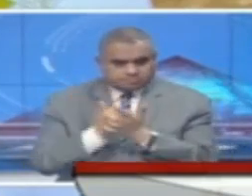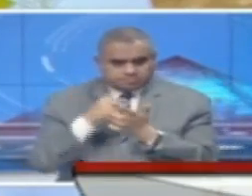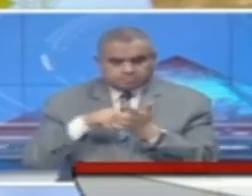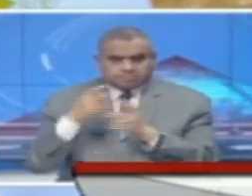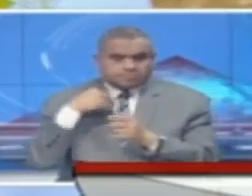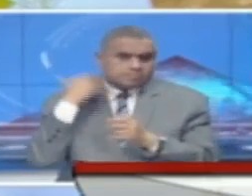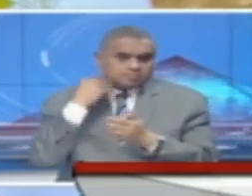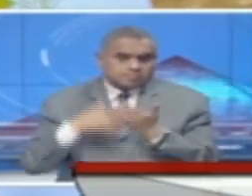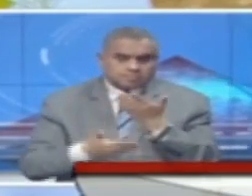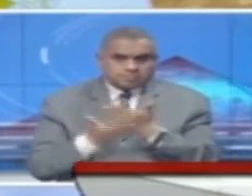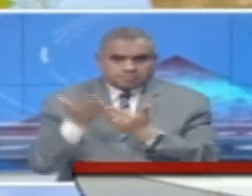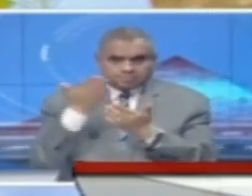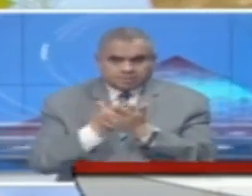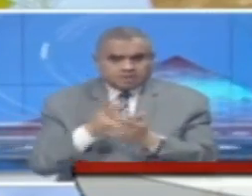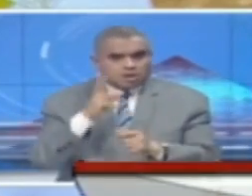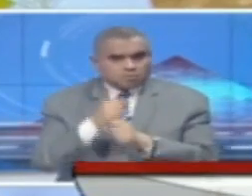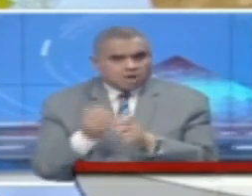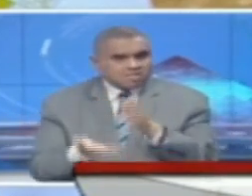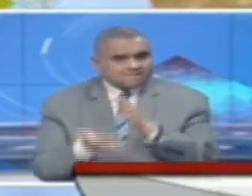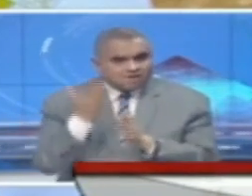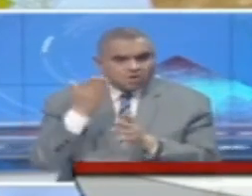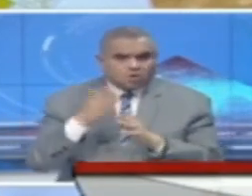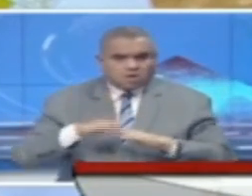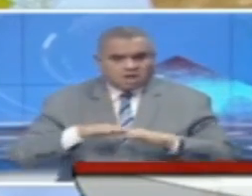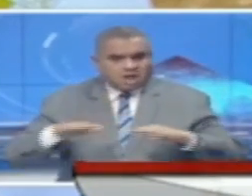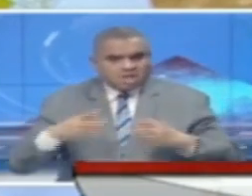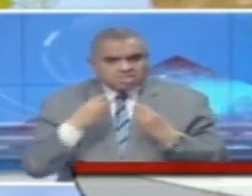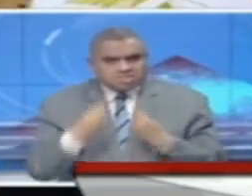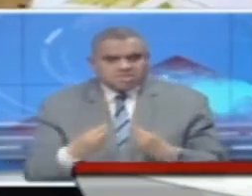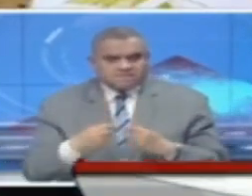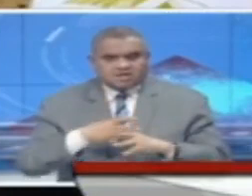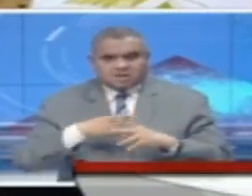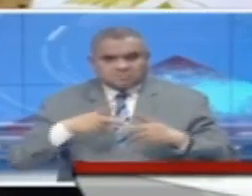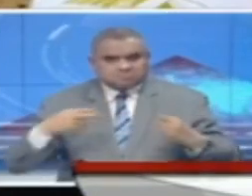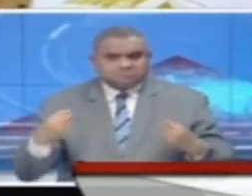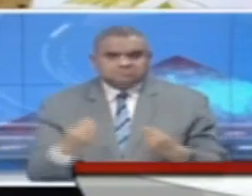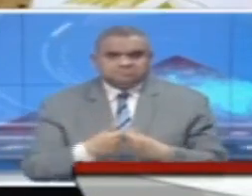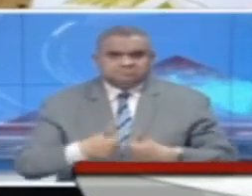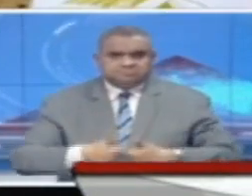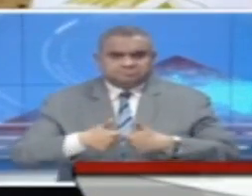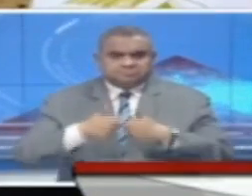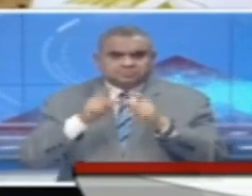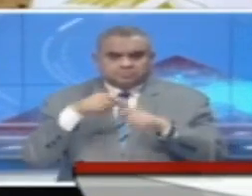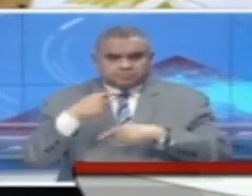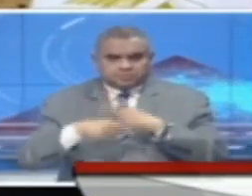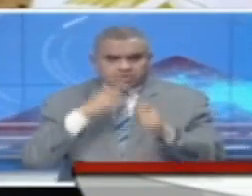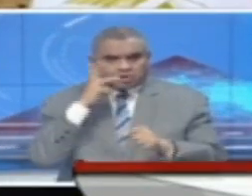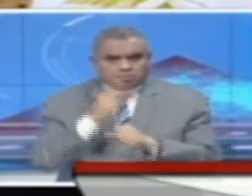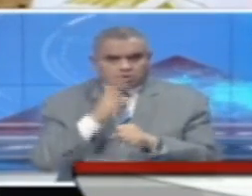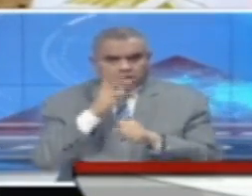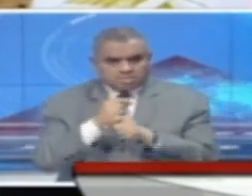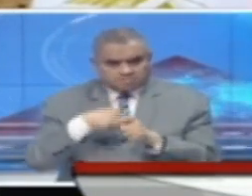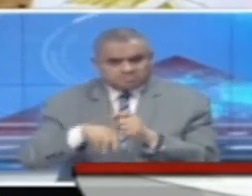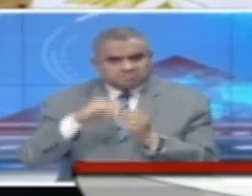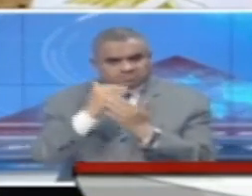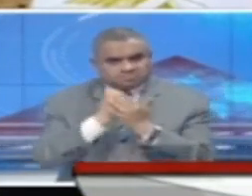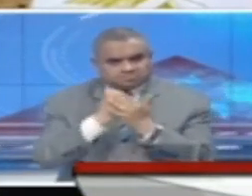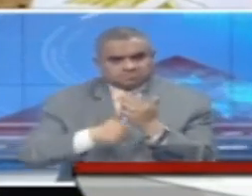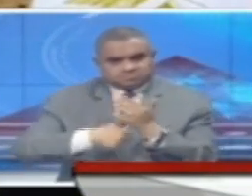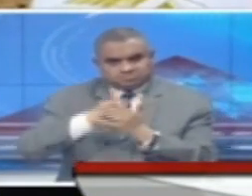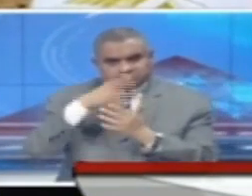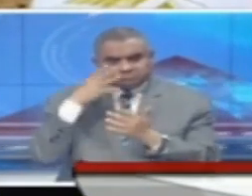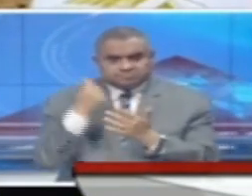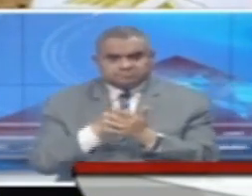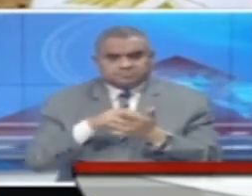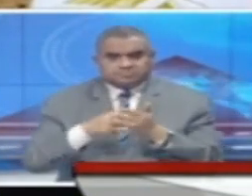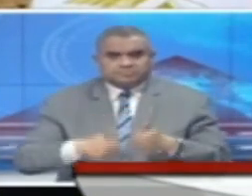اللي بتتحسن هتزيد. مصر اصبحت لاول مره في التاريخ صاحبه الدخل القومي الاجمالي في افريقيا، اول